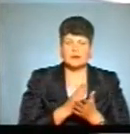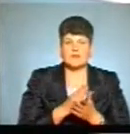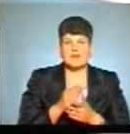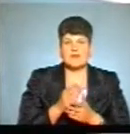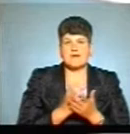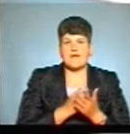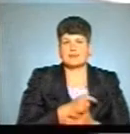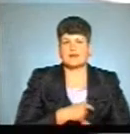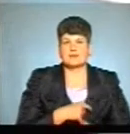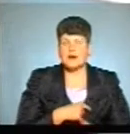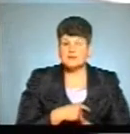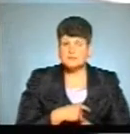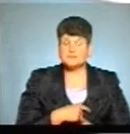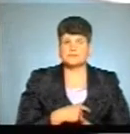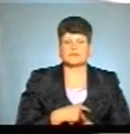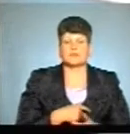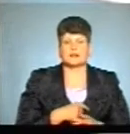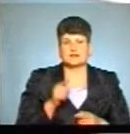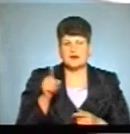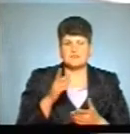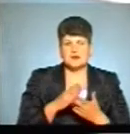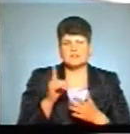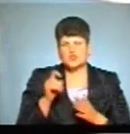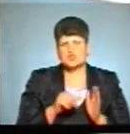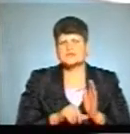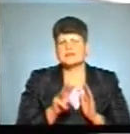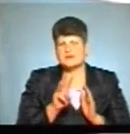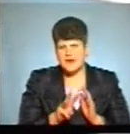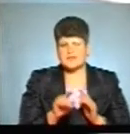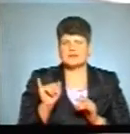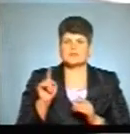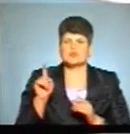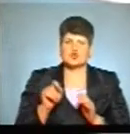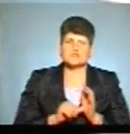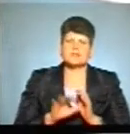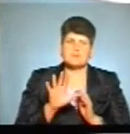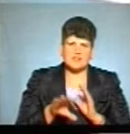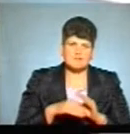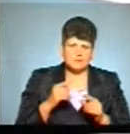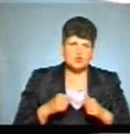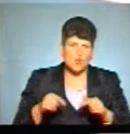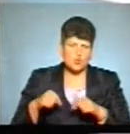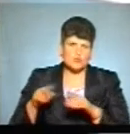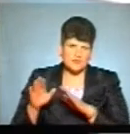кандидати. Тобто там в тому числі там як і 163-го, так і 165-го виборчих округів.